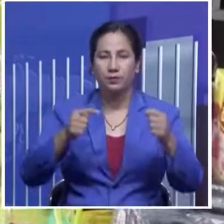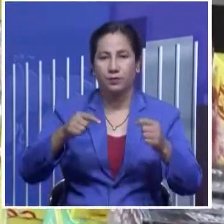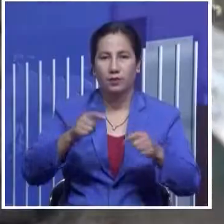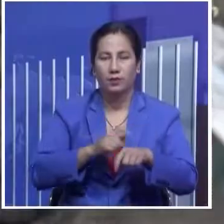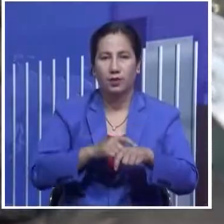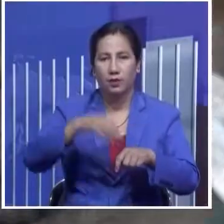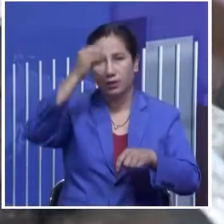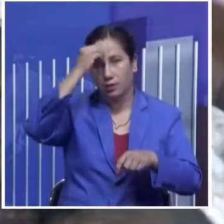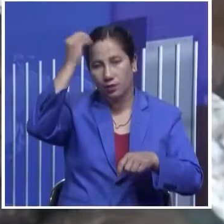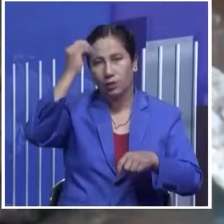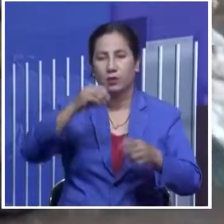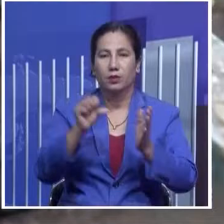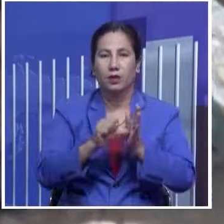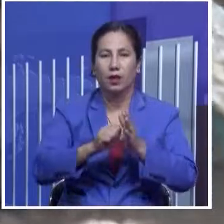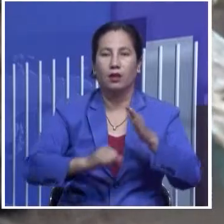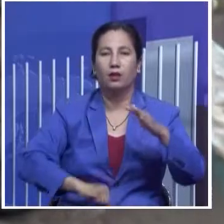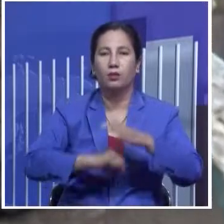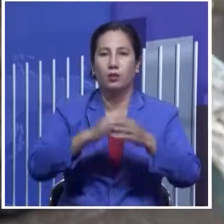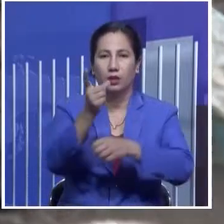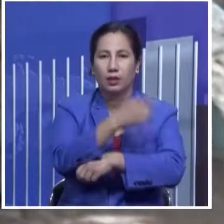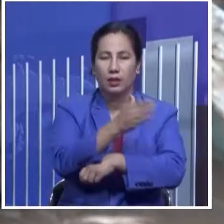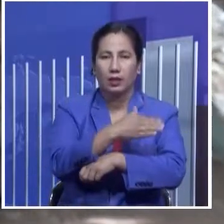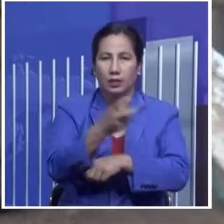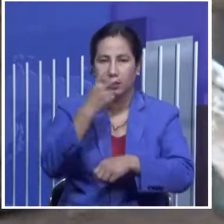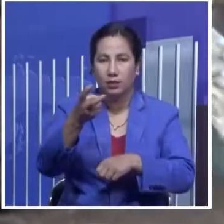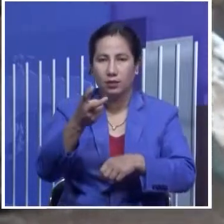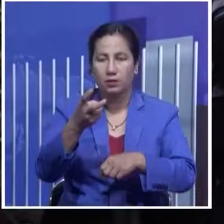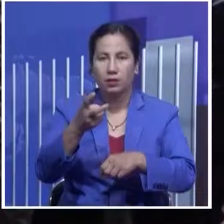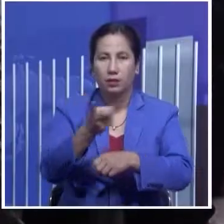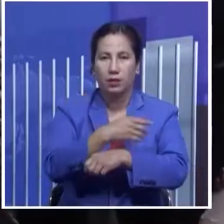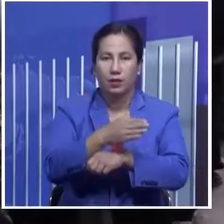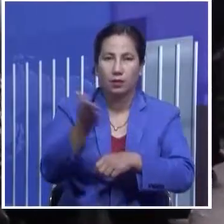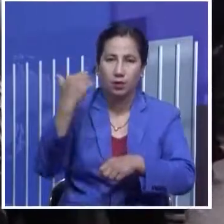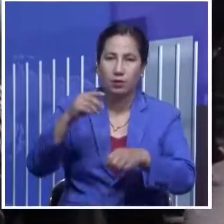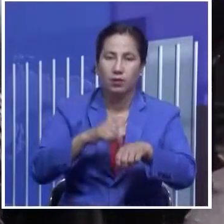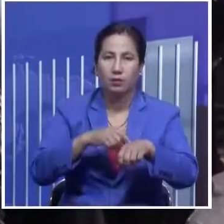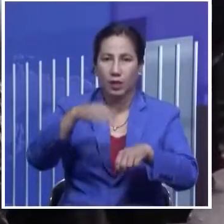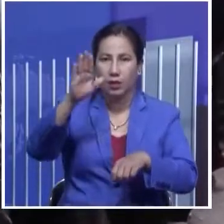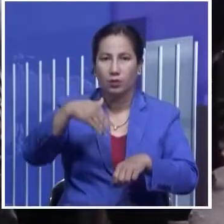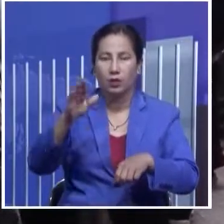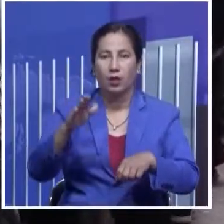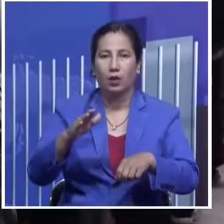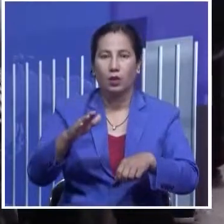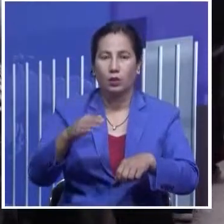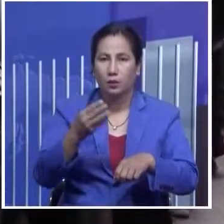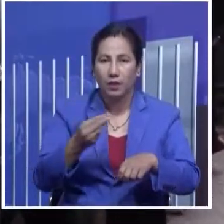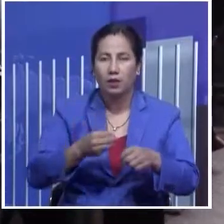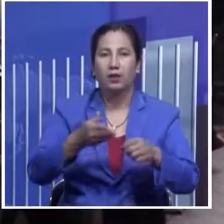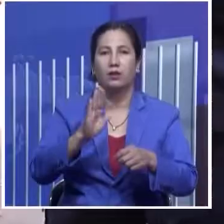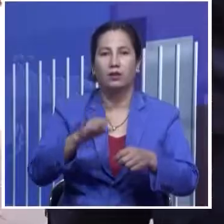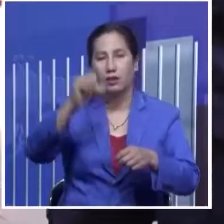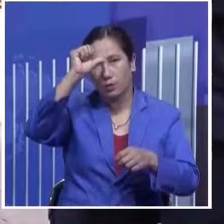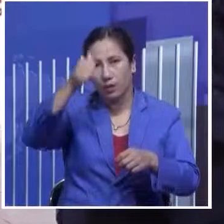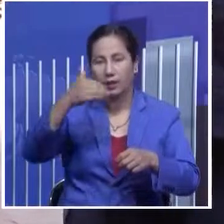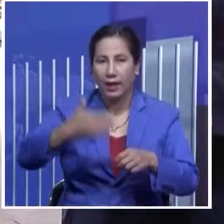सुदूर र मध्यपश्चिमका जिल्लाहरूको मुख्य नाकाका रूपमा चिनिने झुलाघाट नाकामा पछिल्लो समय आवत जावत पातलिँदै गएको छ।